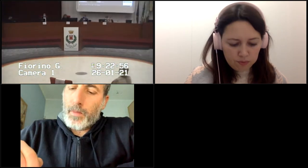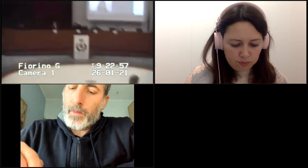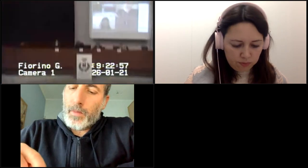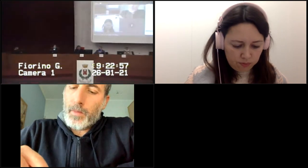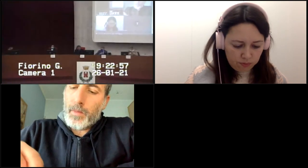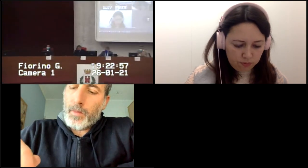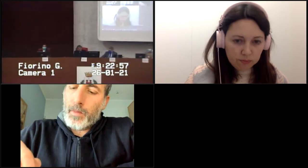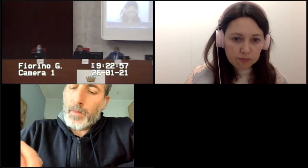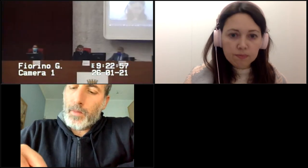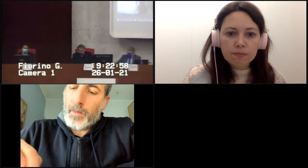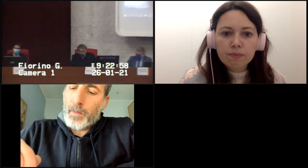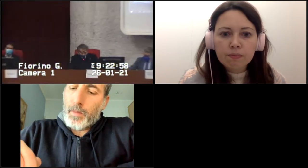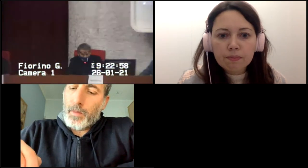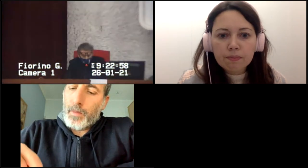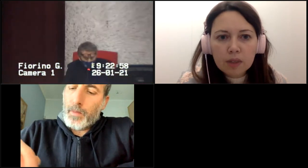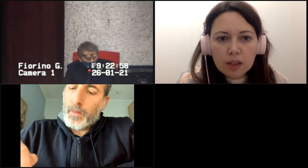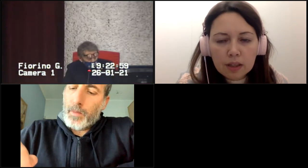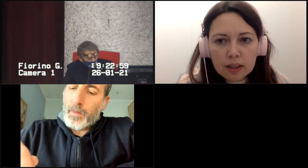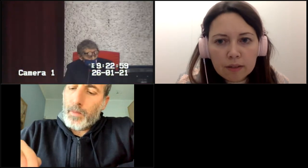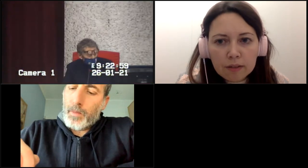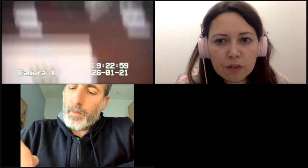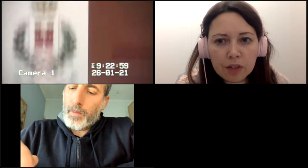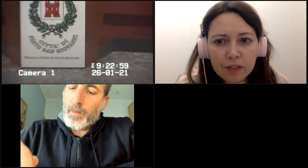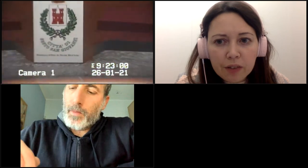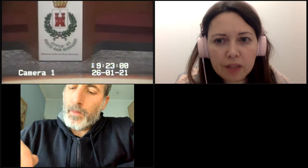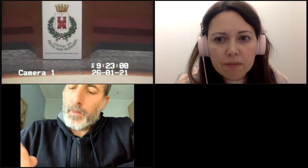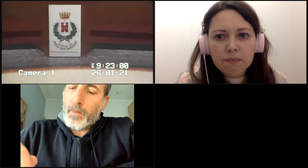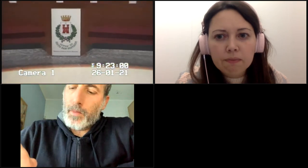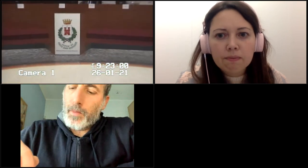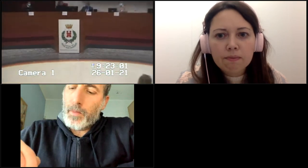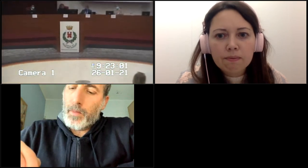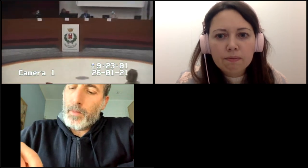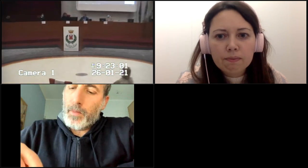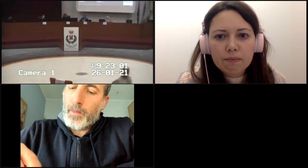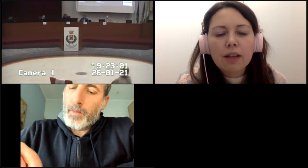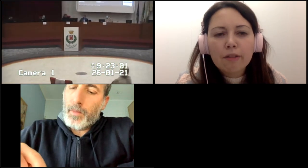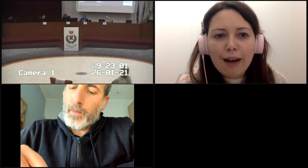Chiediamo la votazione remoto alla consigliera Perego, prego. Favorevole.